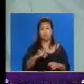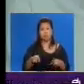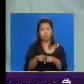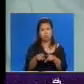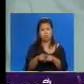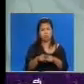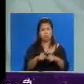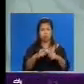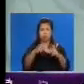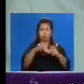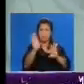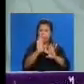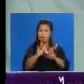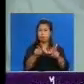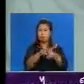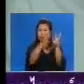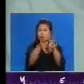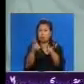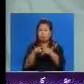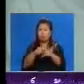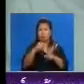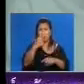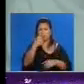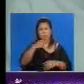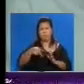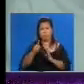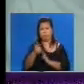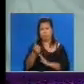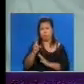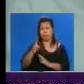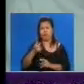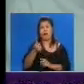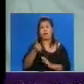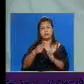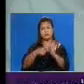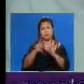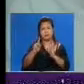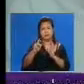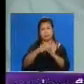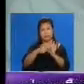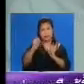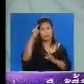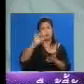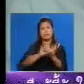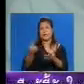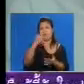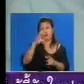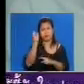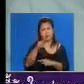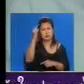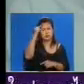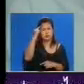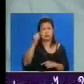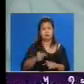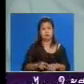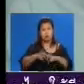้าได้และเริ่มมปลดอเซศก็เขาก็จะนดให้ยาเลยเรื่องการวธิษัยว่ต้ใช้แ ๆ